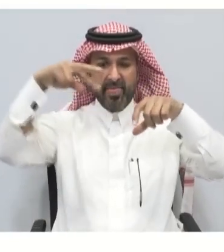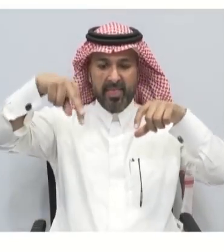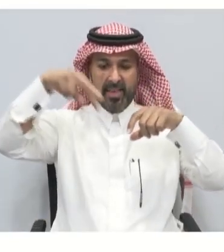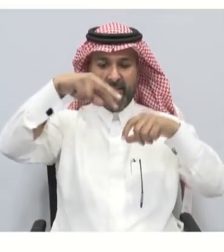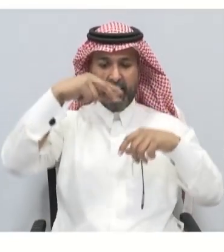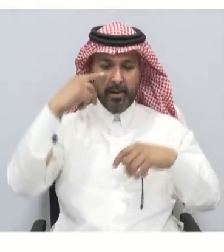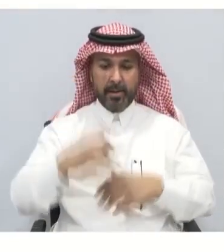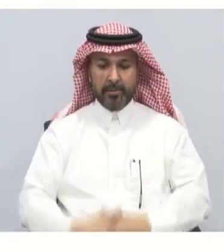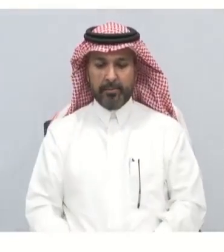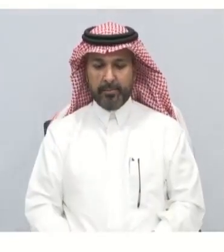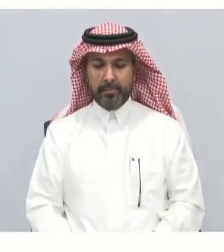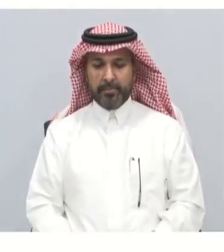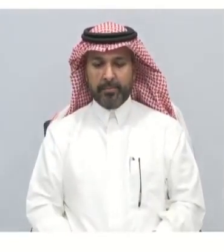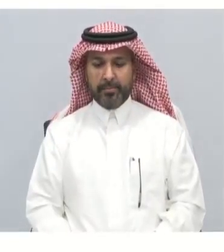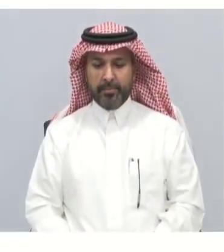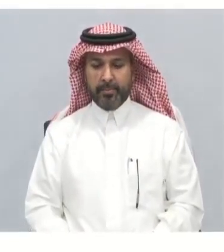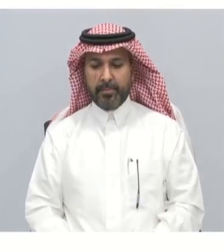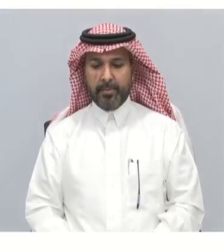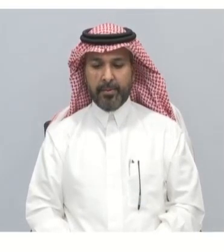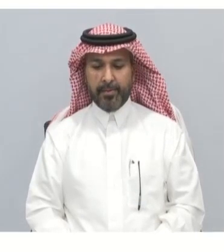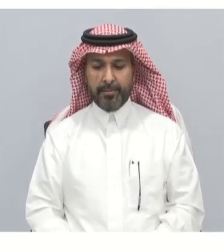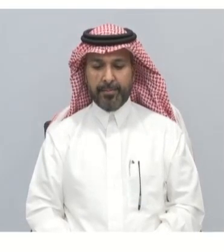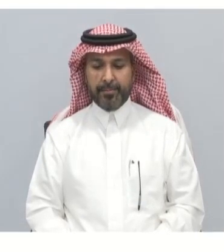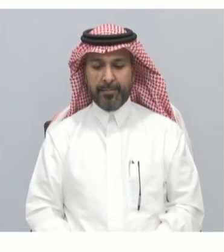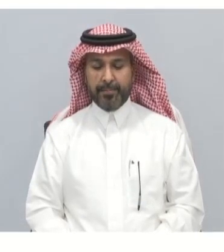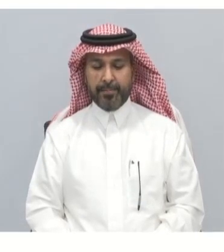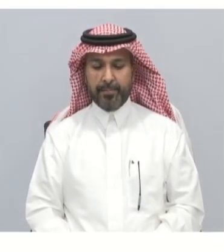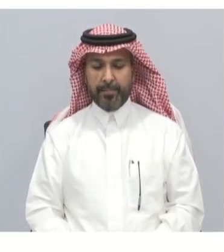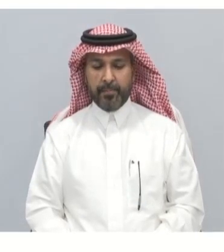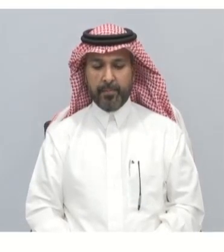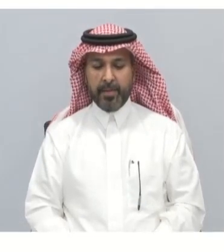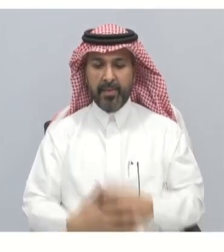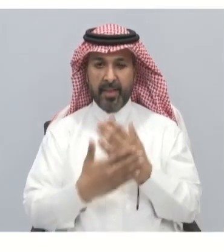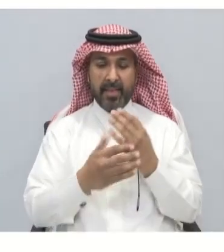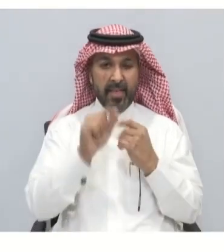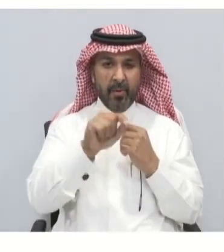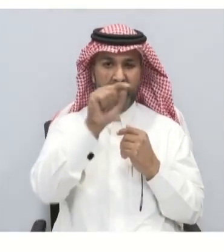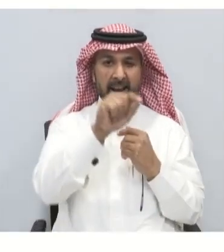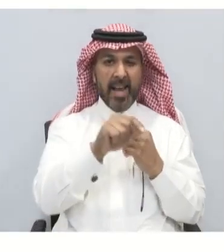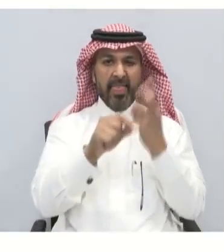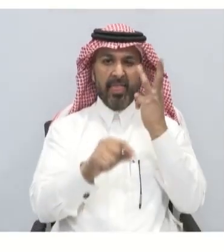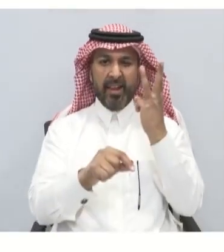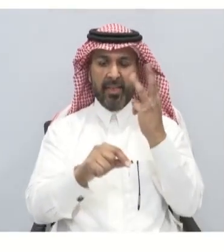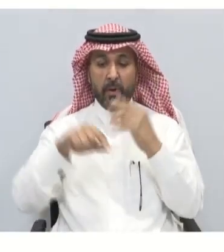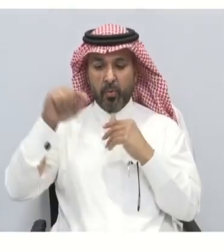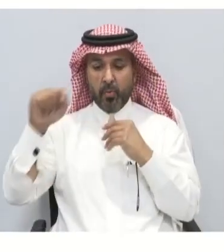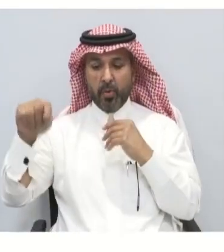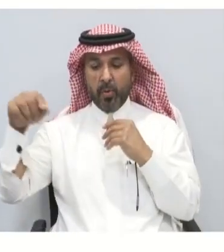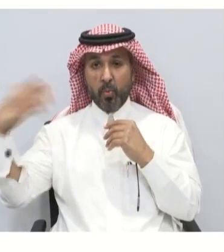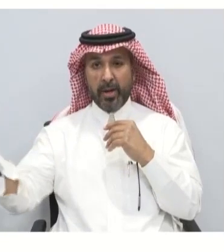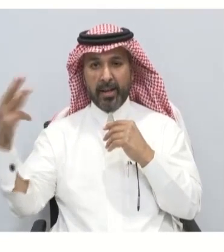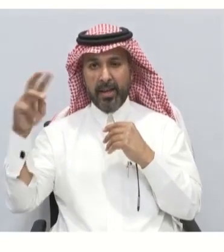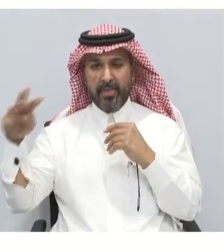الطاهير الاولى اخذت واحد اين والاخيره اخذت واحد اين